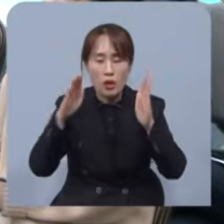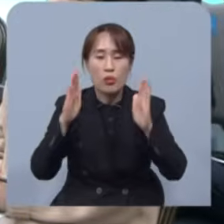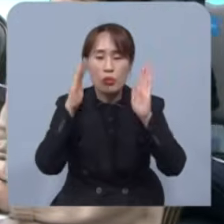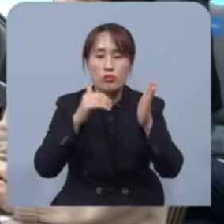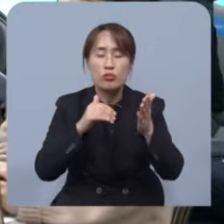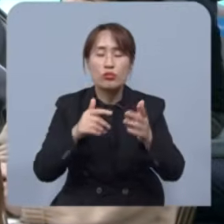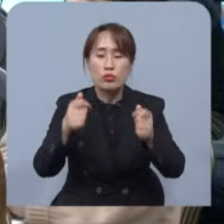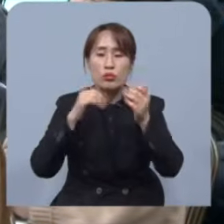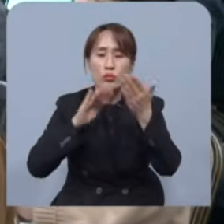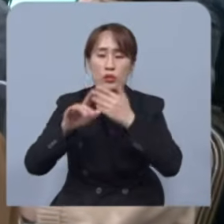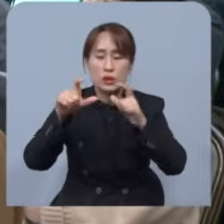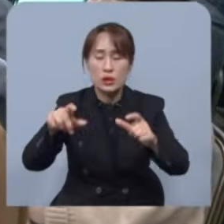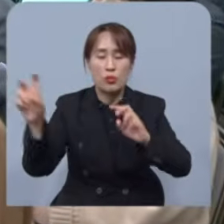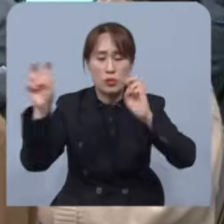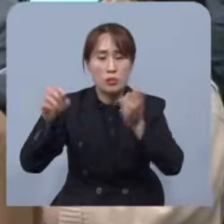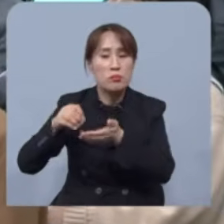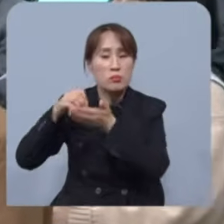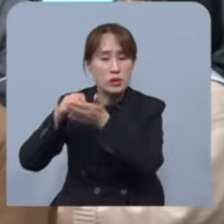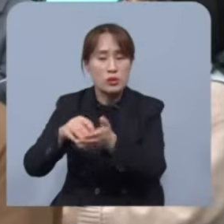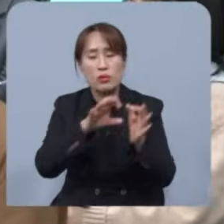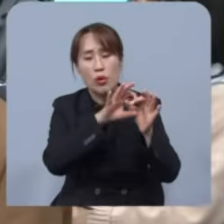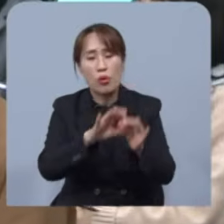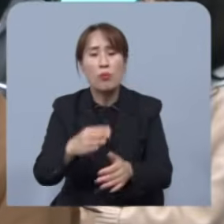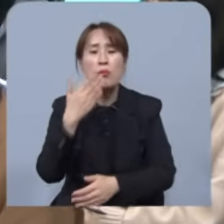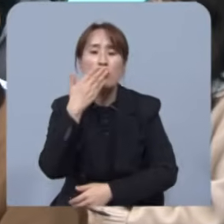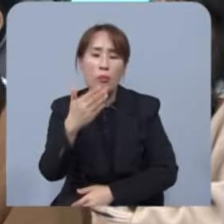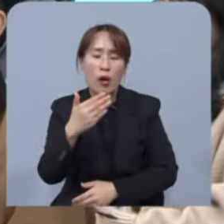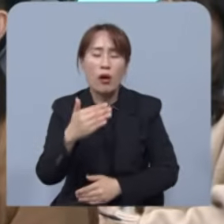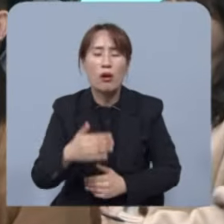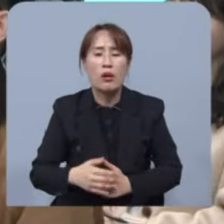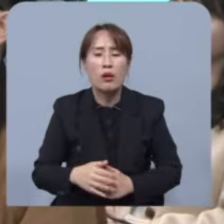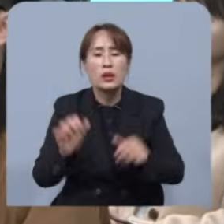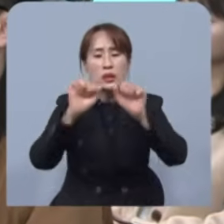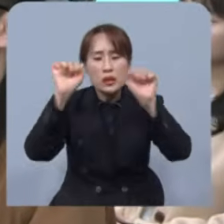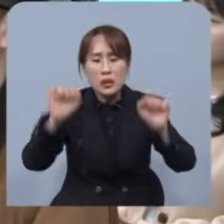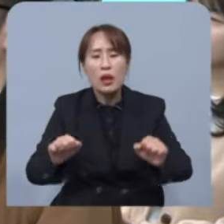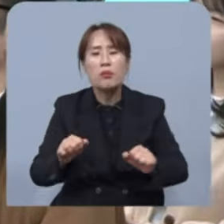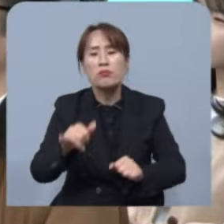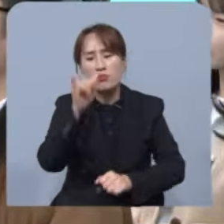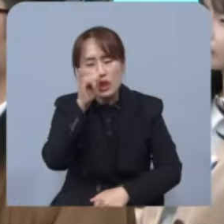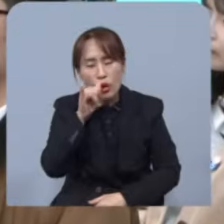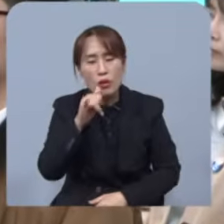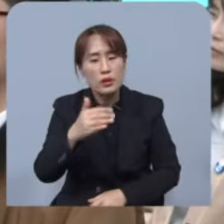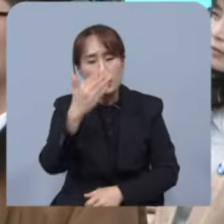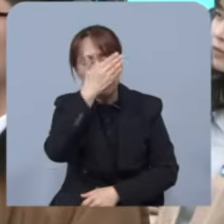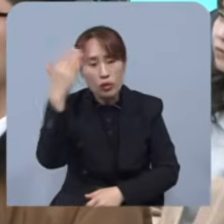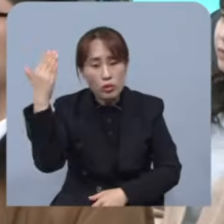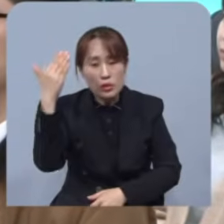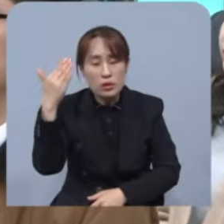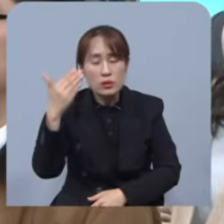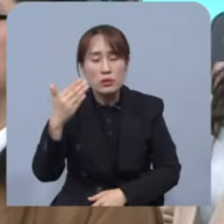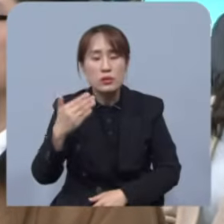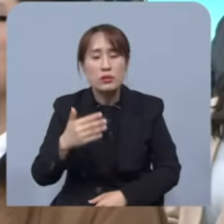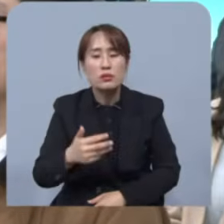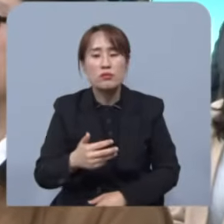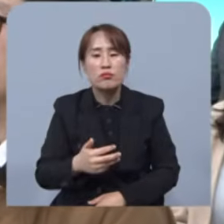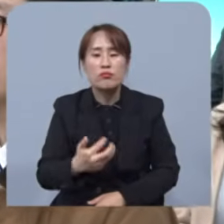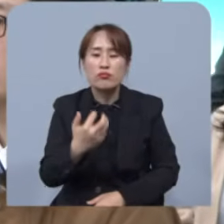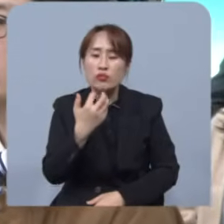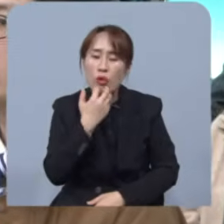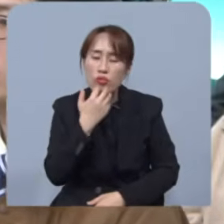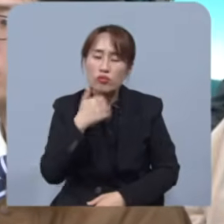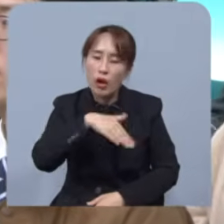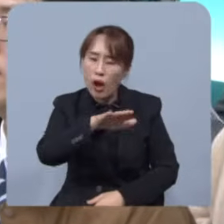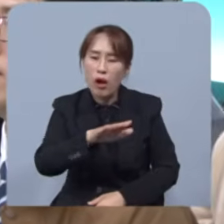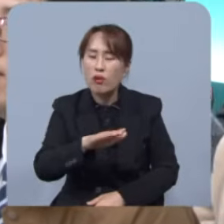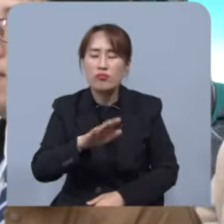후 해당 지역 기업의 취업까지 이어질 수 있는 구조가 만들어진다면 청년들이 굳이 지역을 떠나지 않을